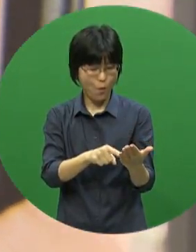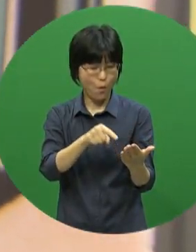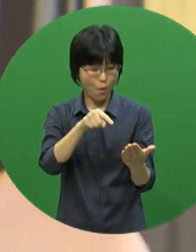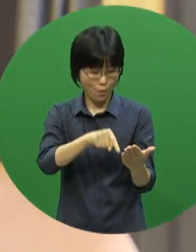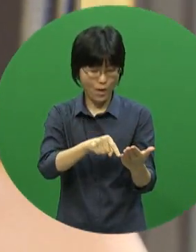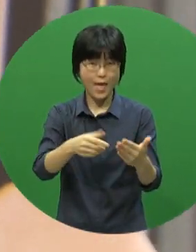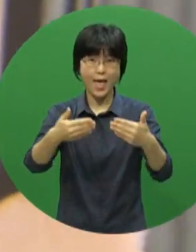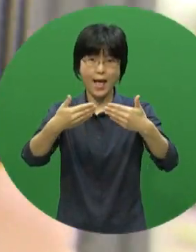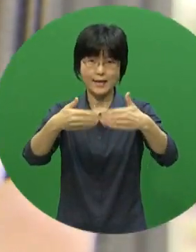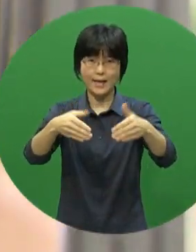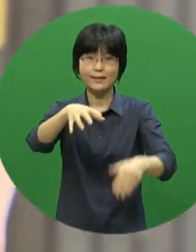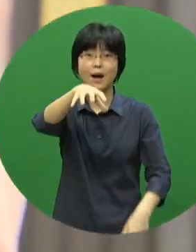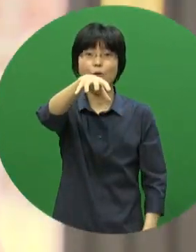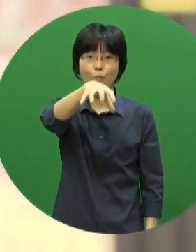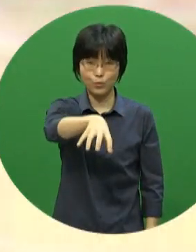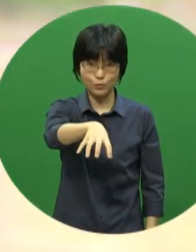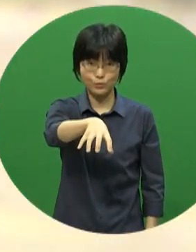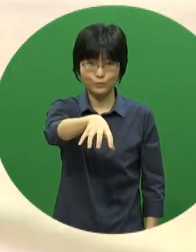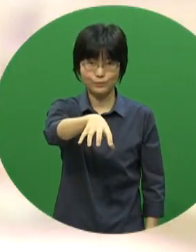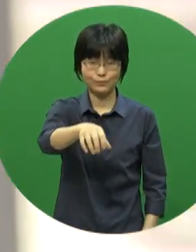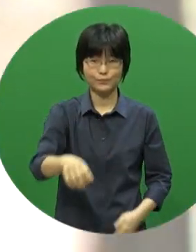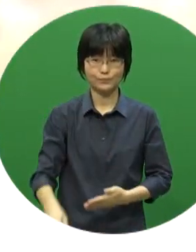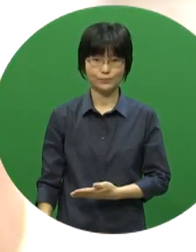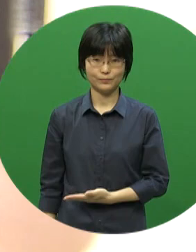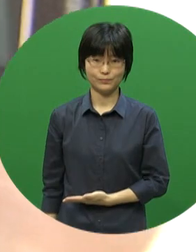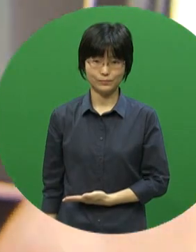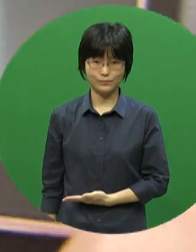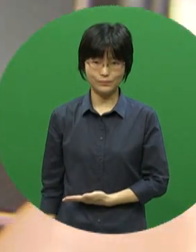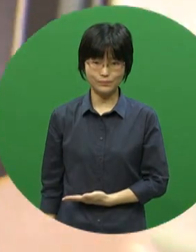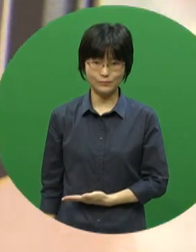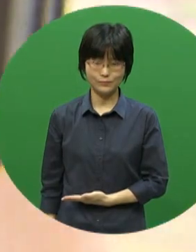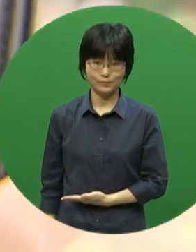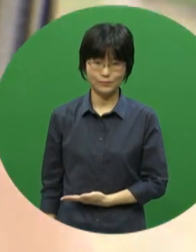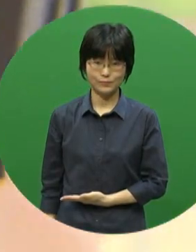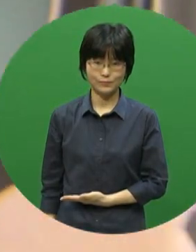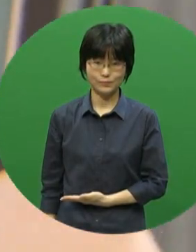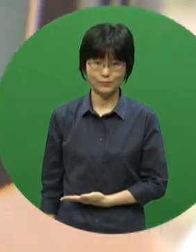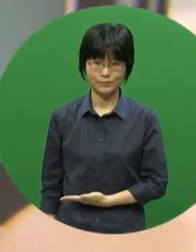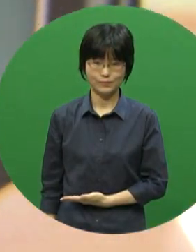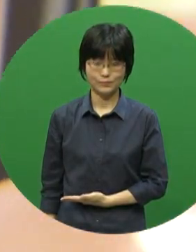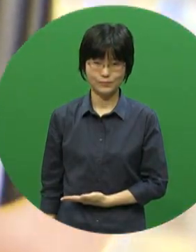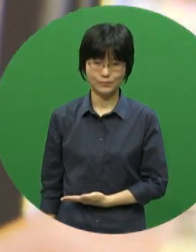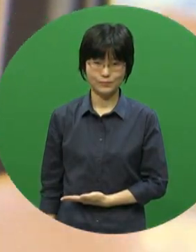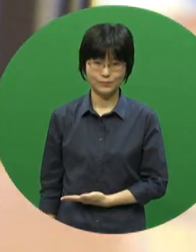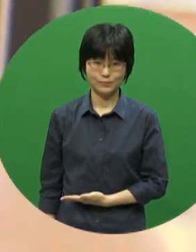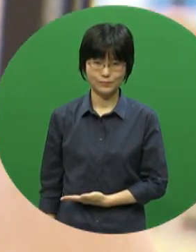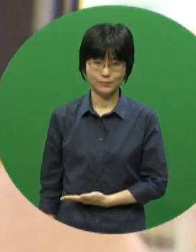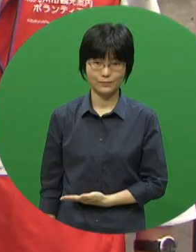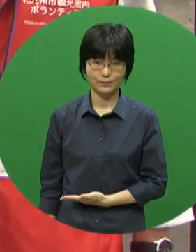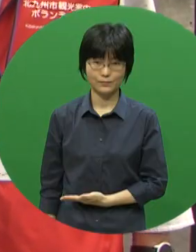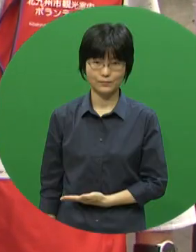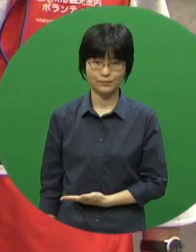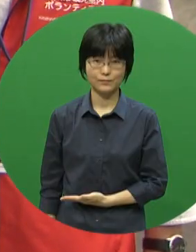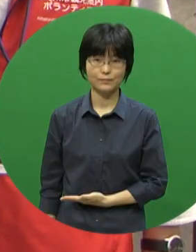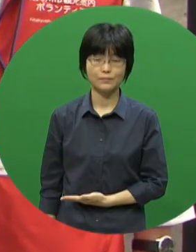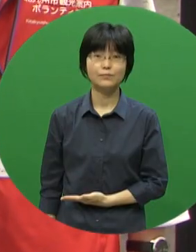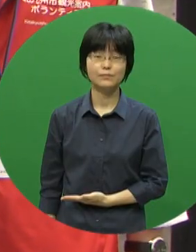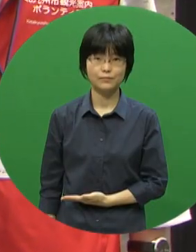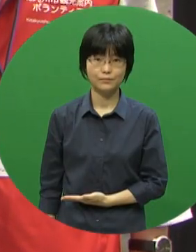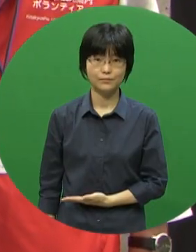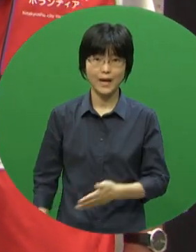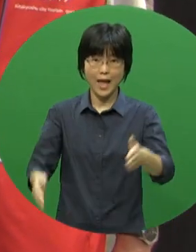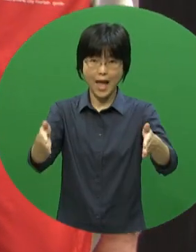ここはあれですね、エントランスというか。 そうですね、 ロビーみたいな。 玄関ホールですね。 玄関ホール、 はい、